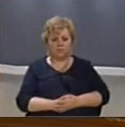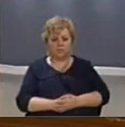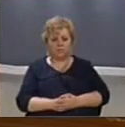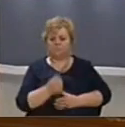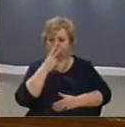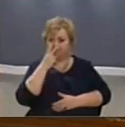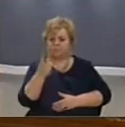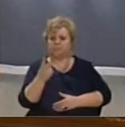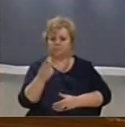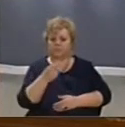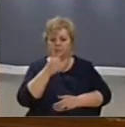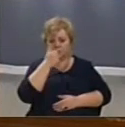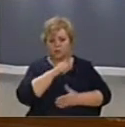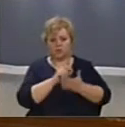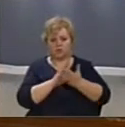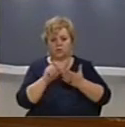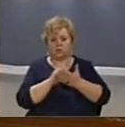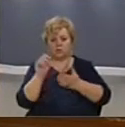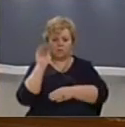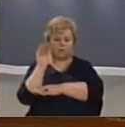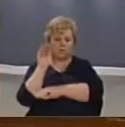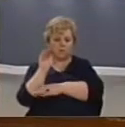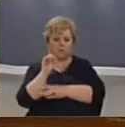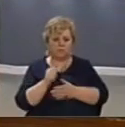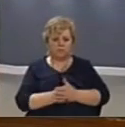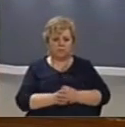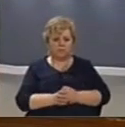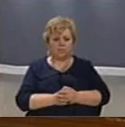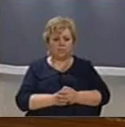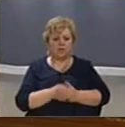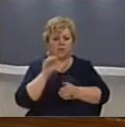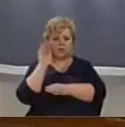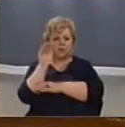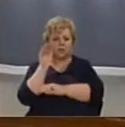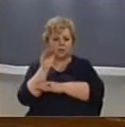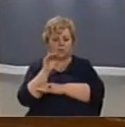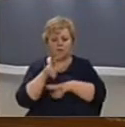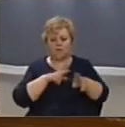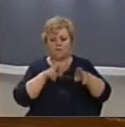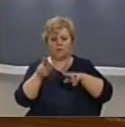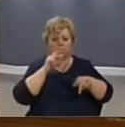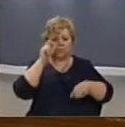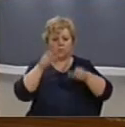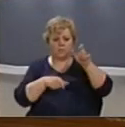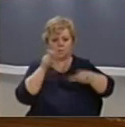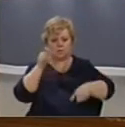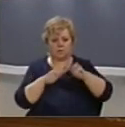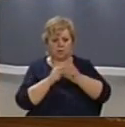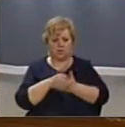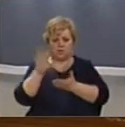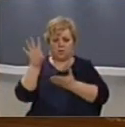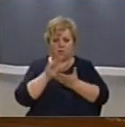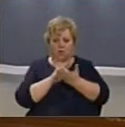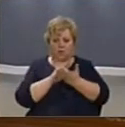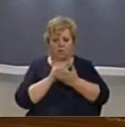Shiqoni se çka shkruan në raportin e progresit, deklaratat e avokatit të popullit që lidhet me lirinë